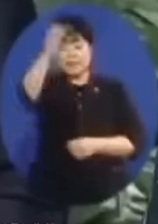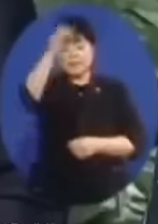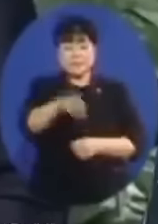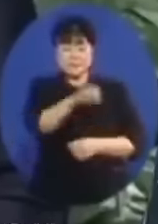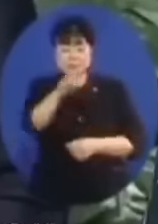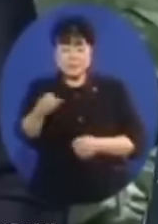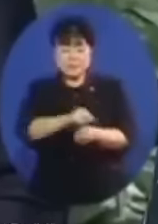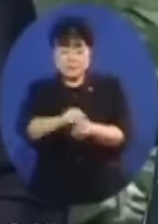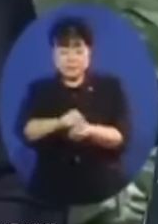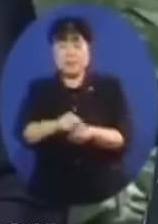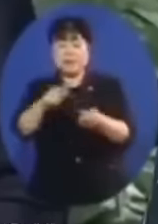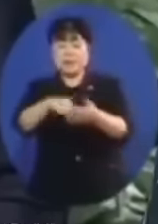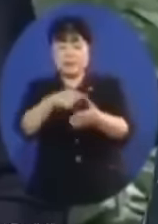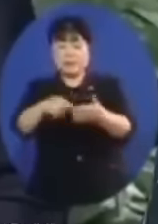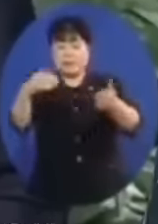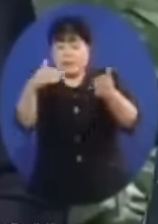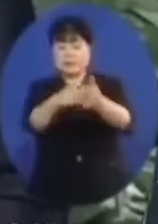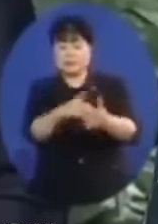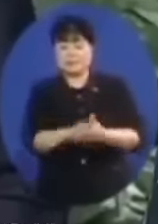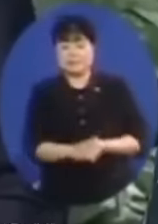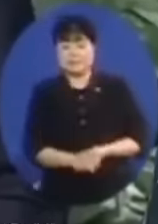십자가에서 청산해 주신 것입니다.